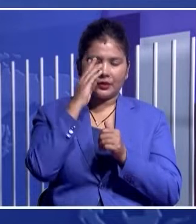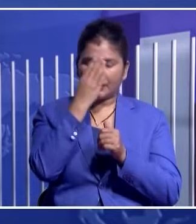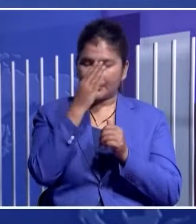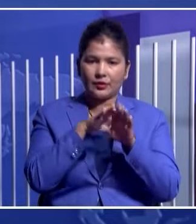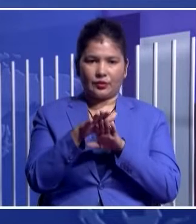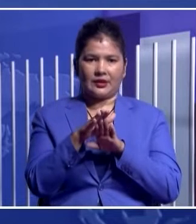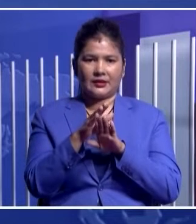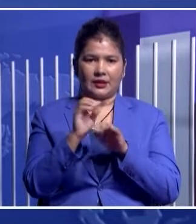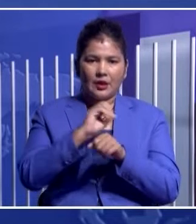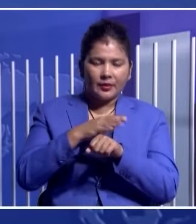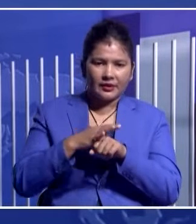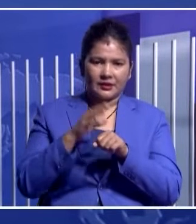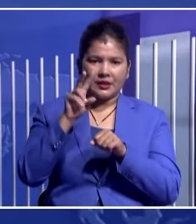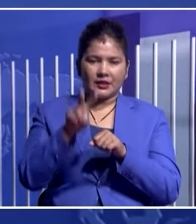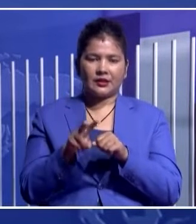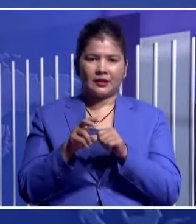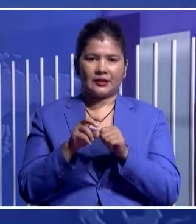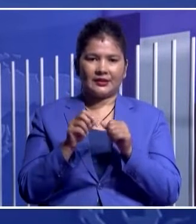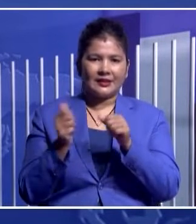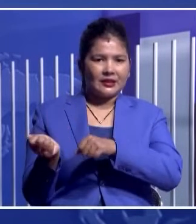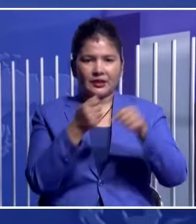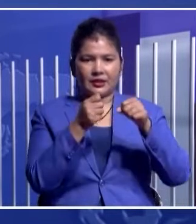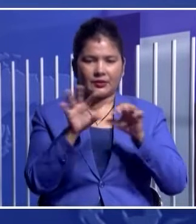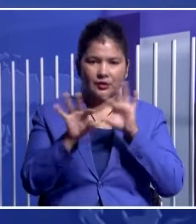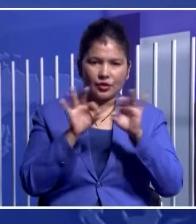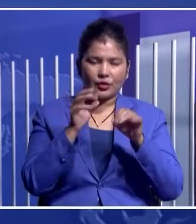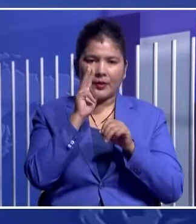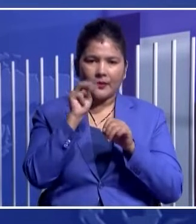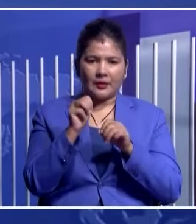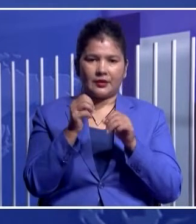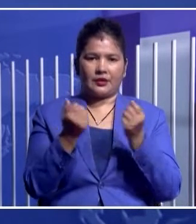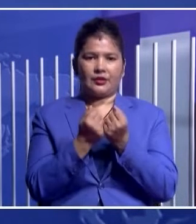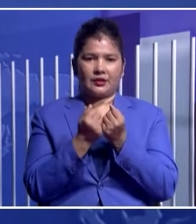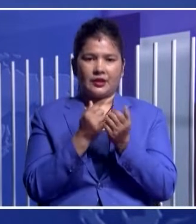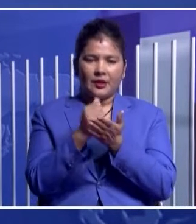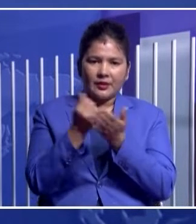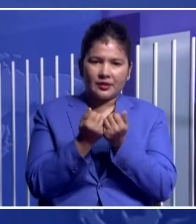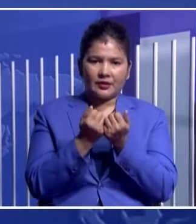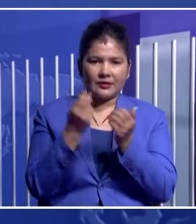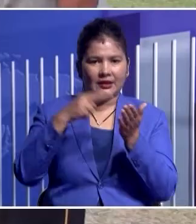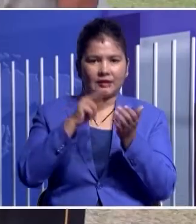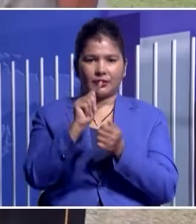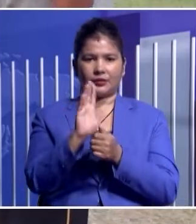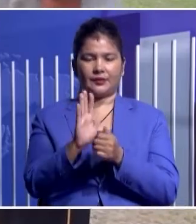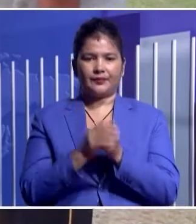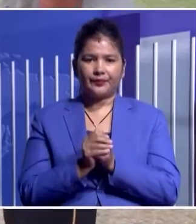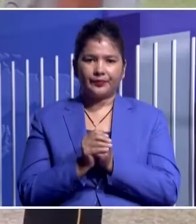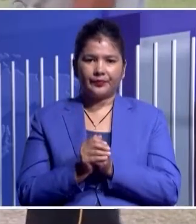दृष्टिविहीनहरूलाई प्रदेश स्तरीय दृष्टिविहीन क्रिकेट प्रतियोगिताका लागि छनोटमा पर्ने गरी अभ्यस्त गराउन थालिएको छ।